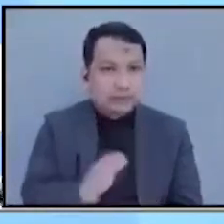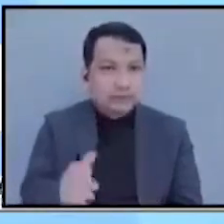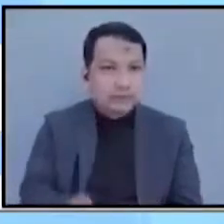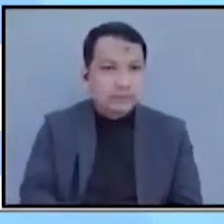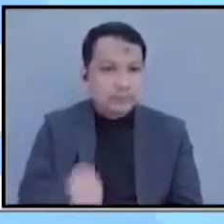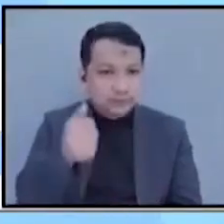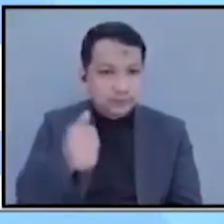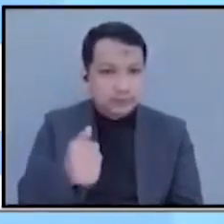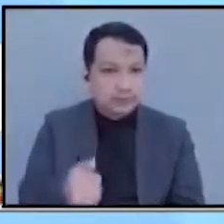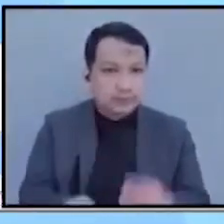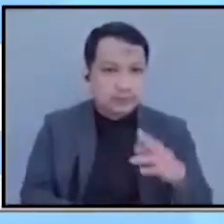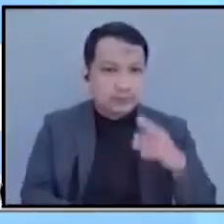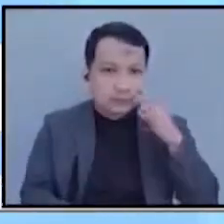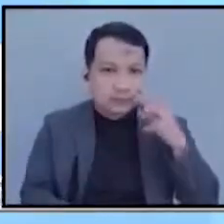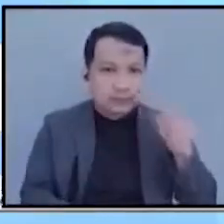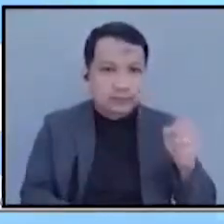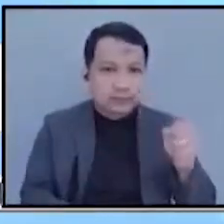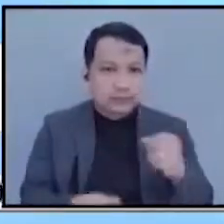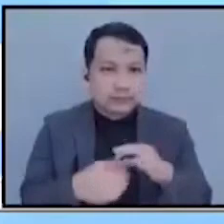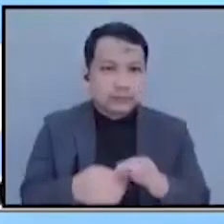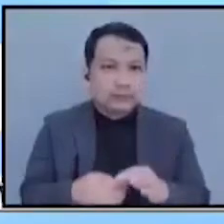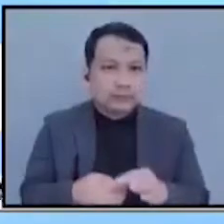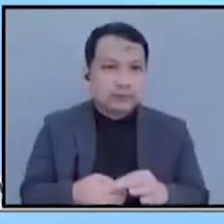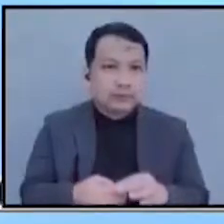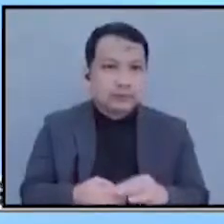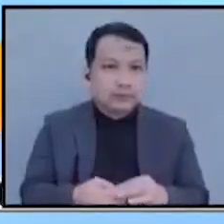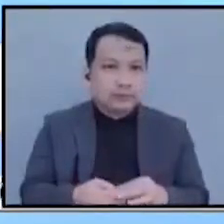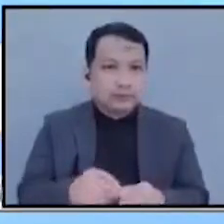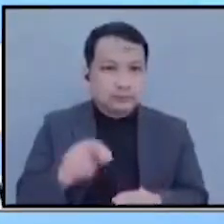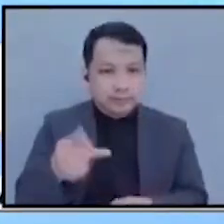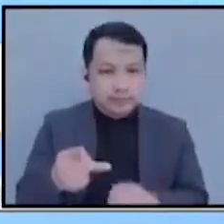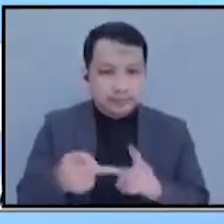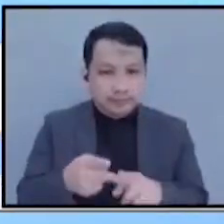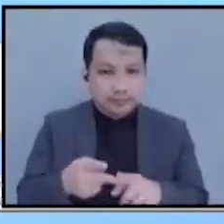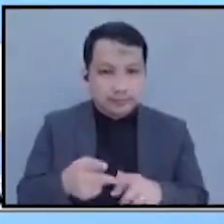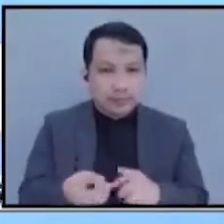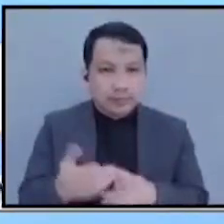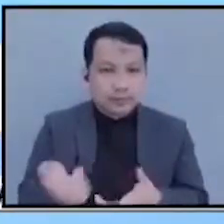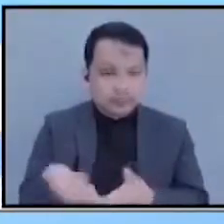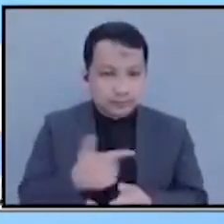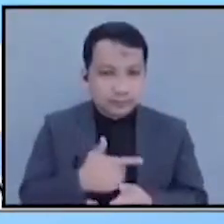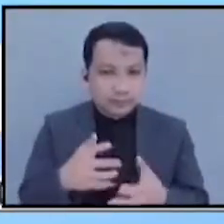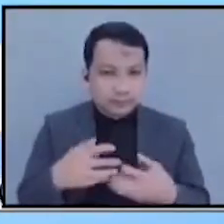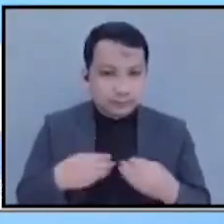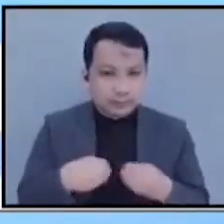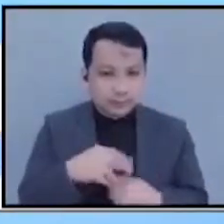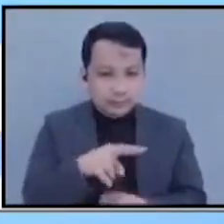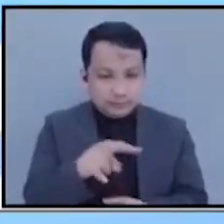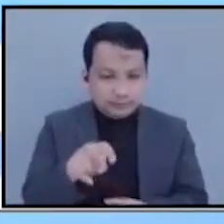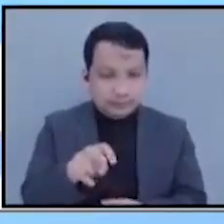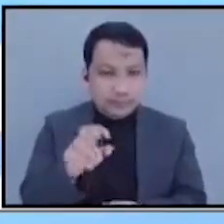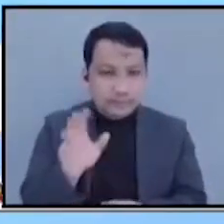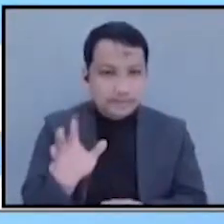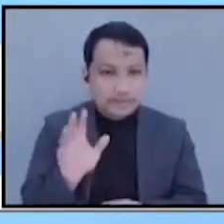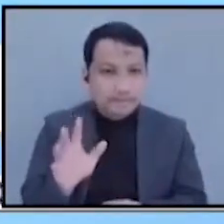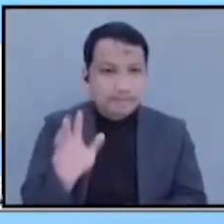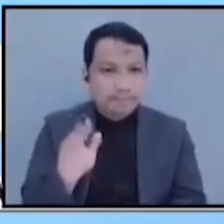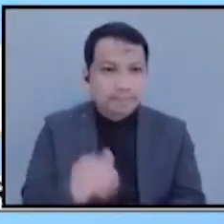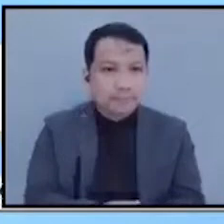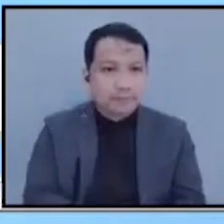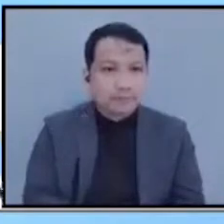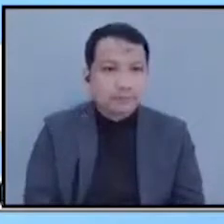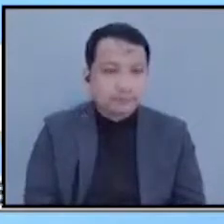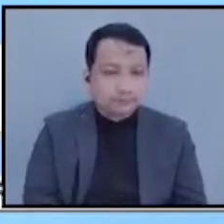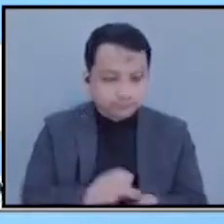Wilfredo Labanan ang second place at natanggap niya ang 250,000 pesos na cash prize.